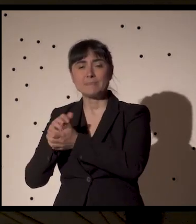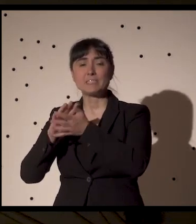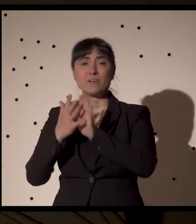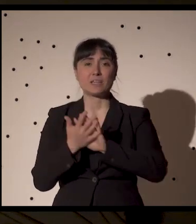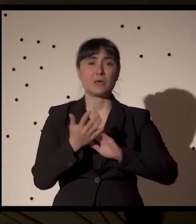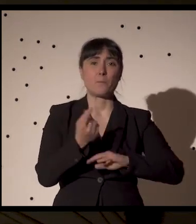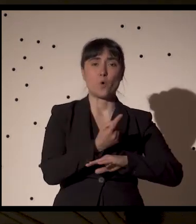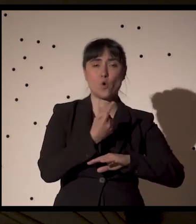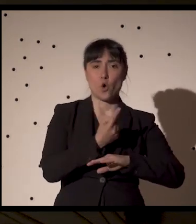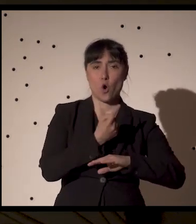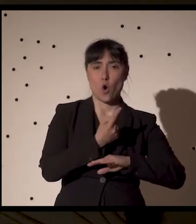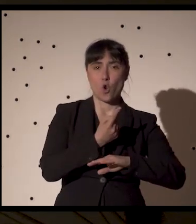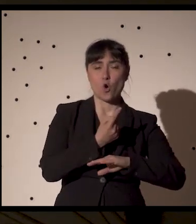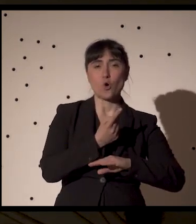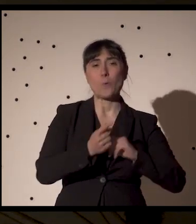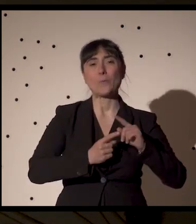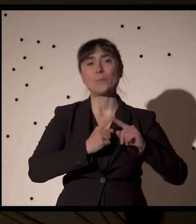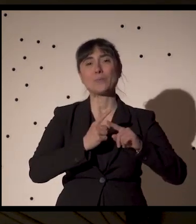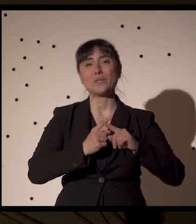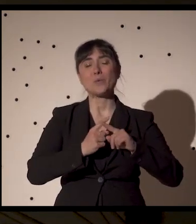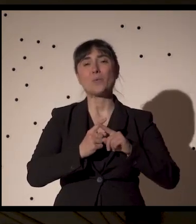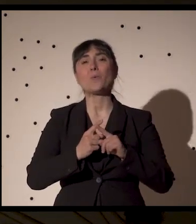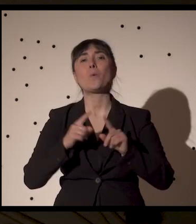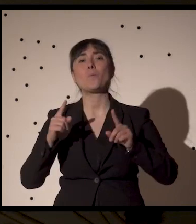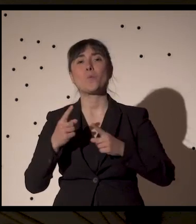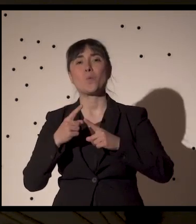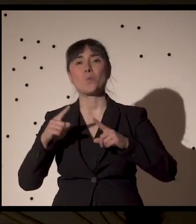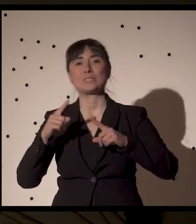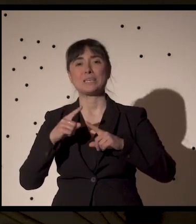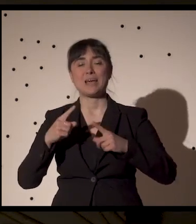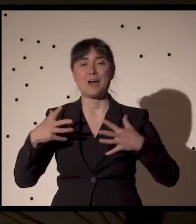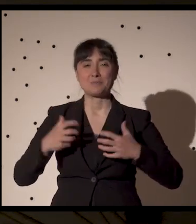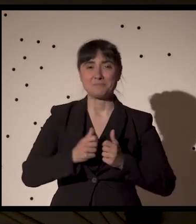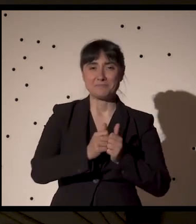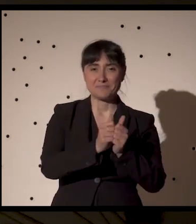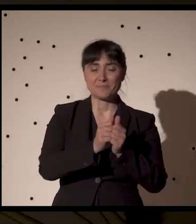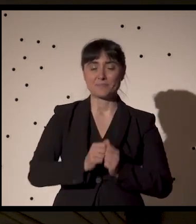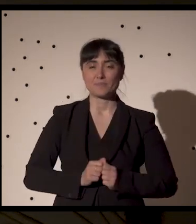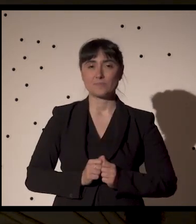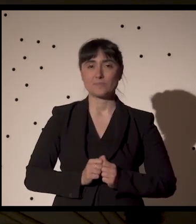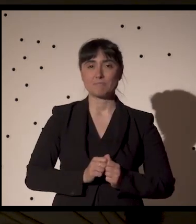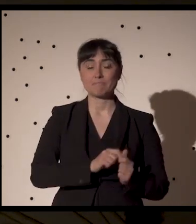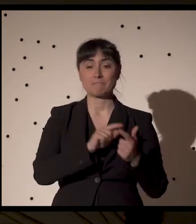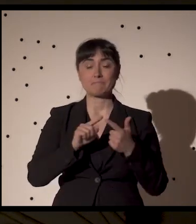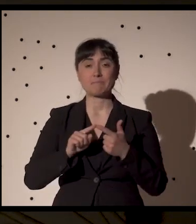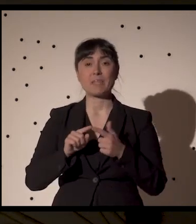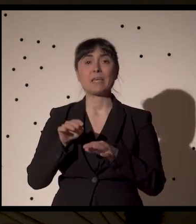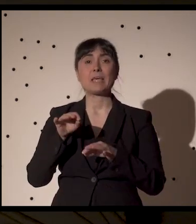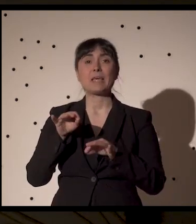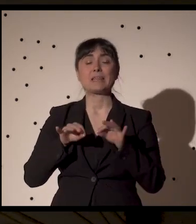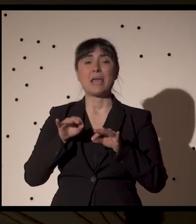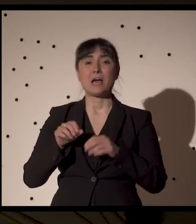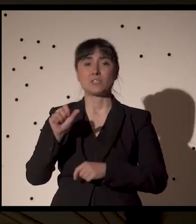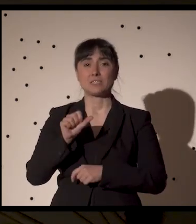monologo con formazione musicale che accompagna poi sarà la volta al teatro strehler dall'11 al 22 ottobre